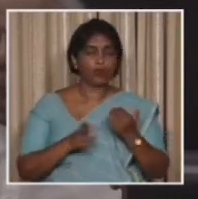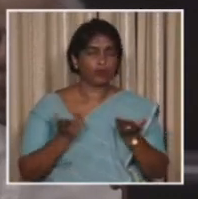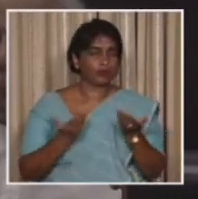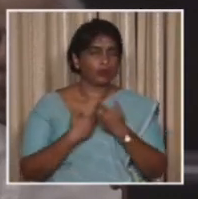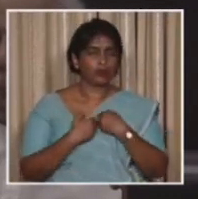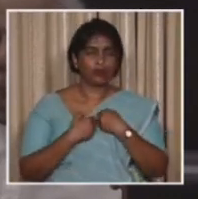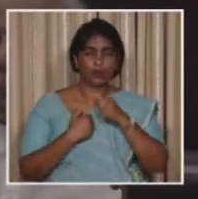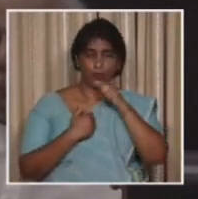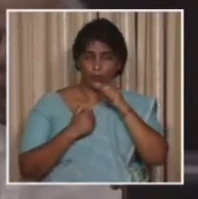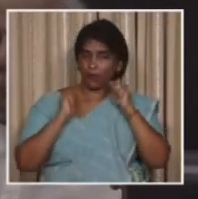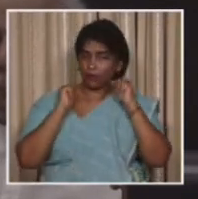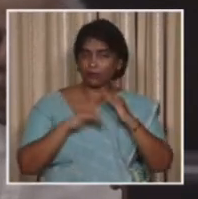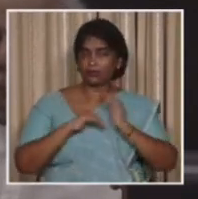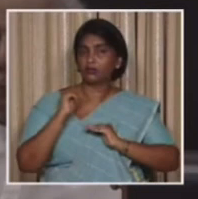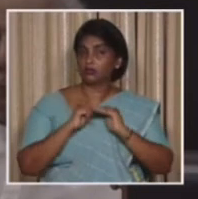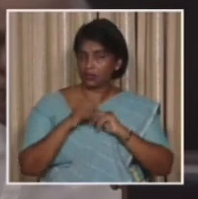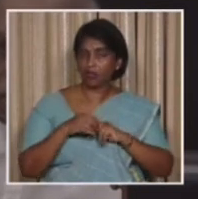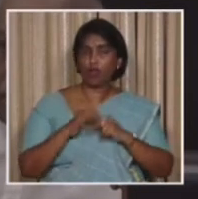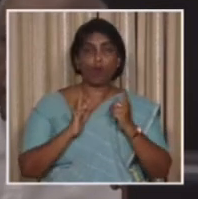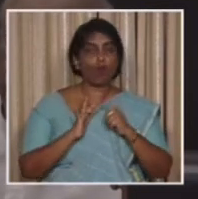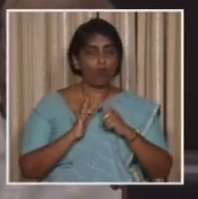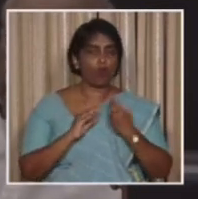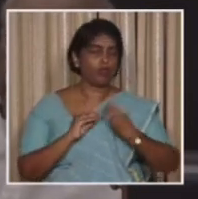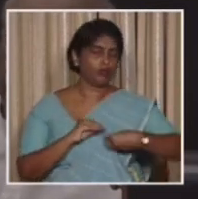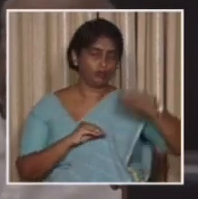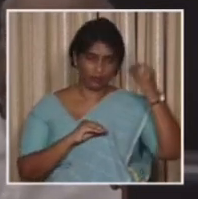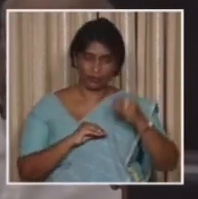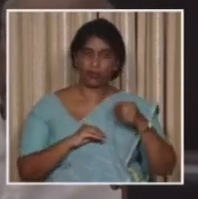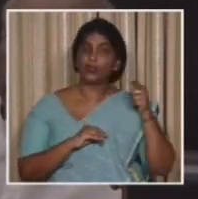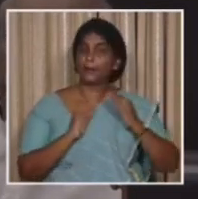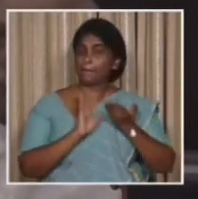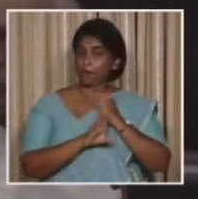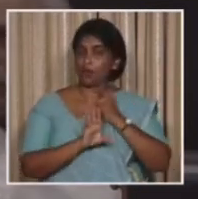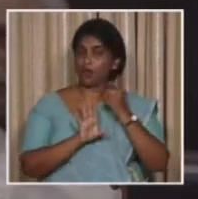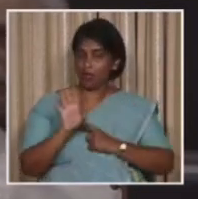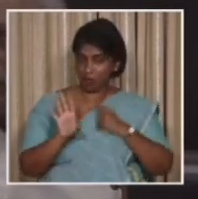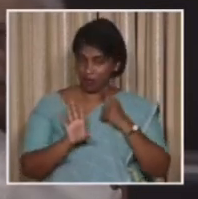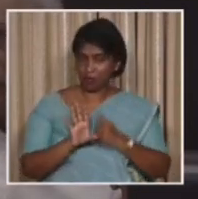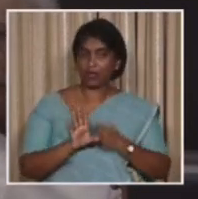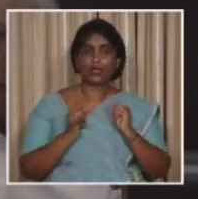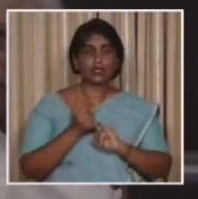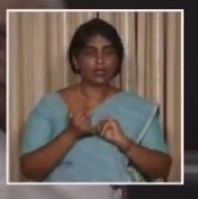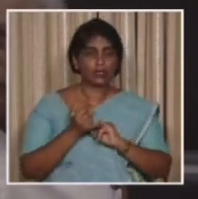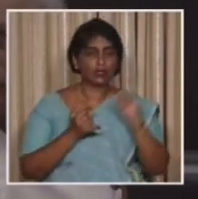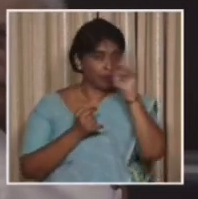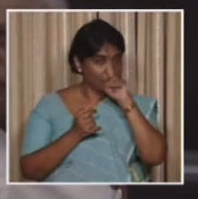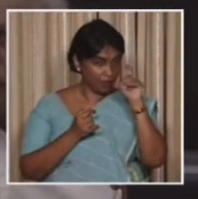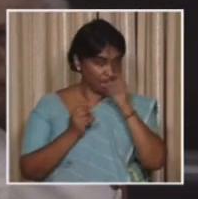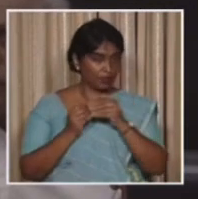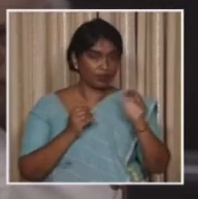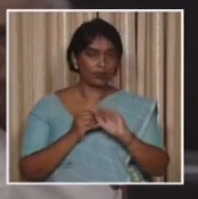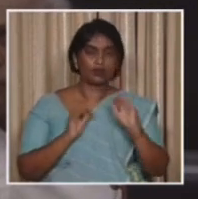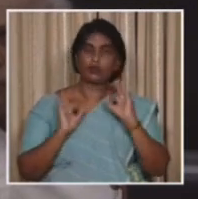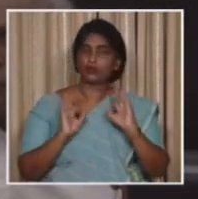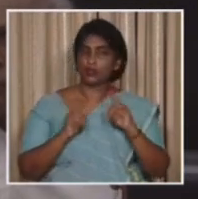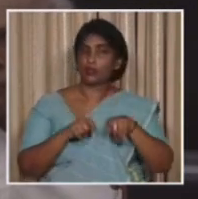වූ සාධනීය පියවරක් වූයේ පොලි අනුපාතය ඉහළ දැමීමයි. පසුගිය වසරේ සැප්තැම්බර් මාස වෙන විට